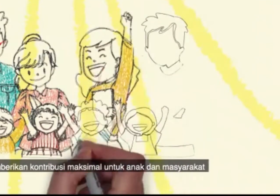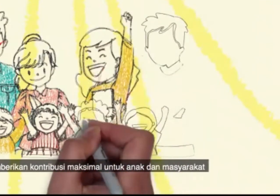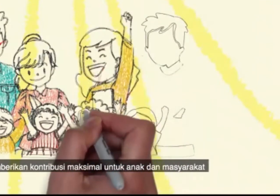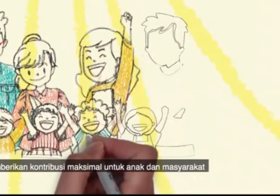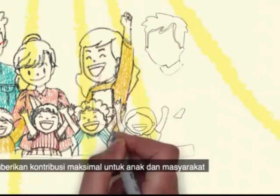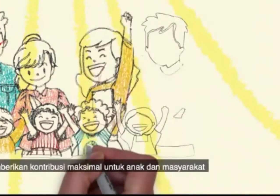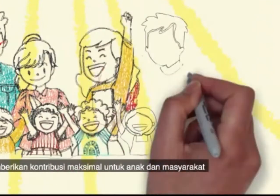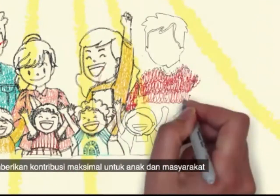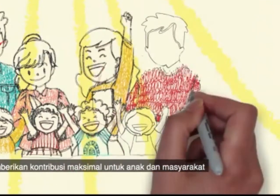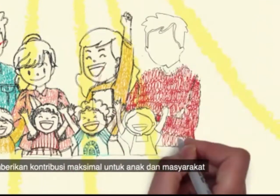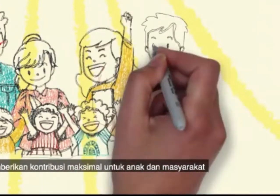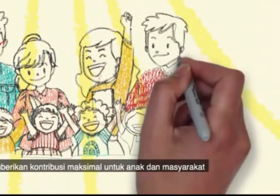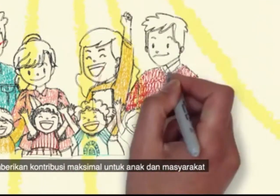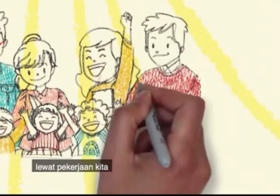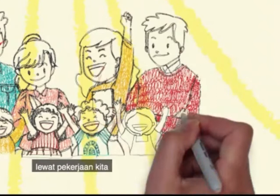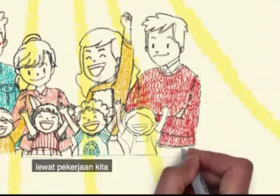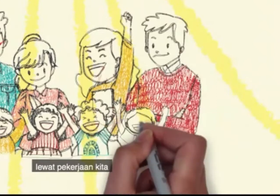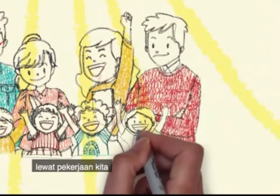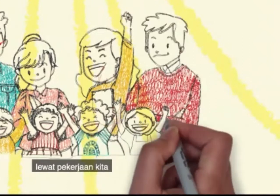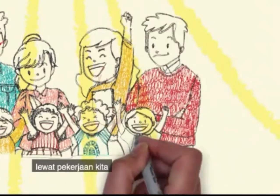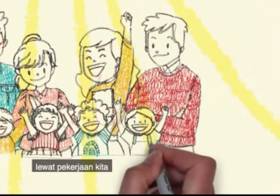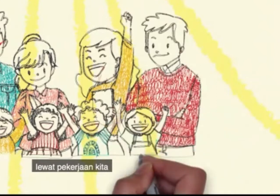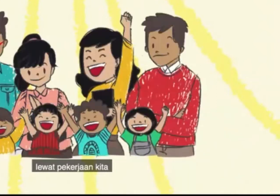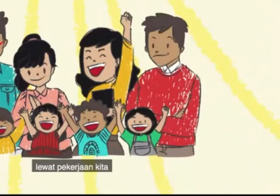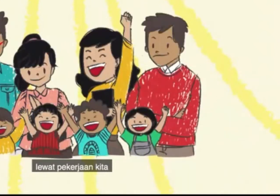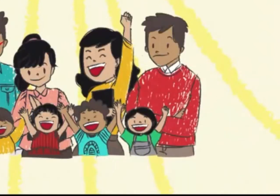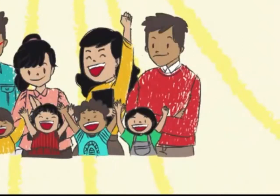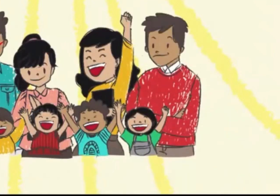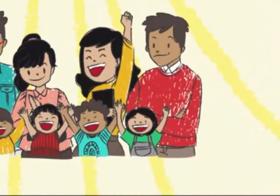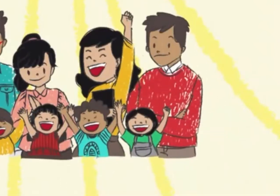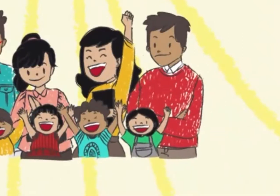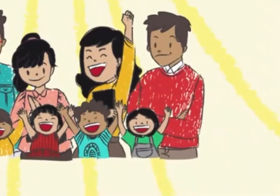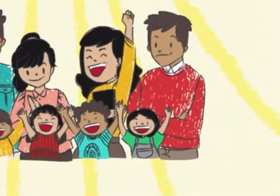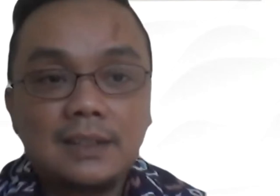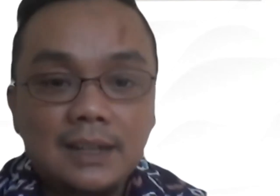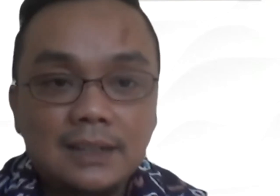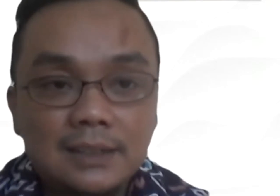maksimal untuk anak dan masyarakat lewat pekerjaan kita.